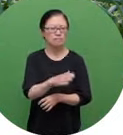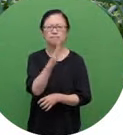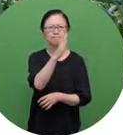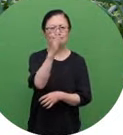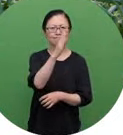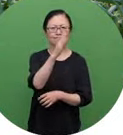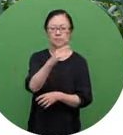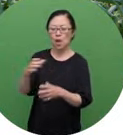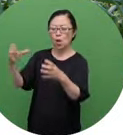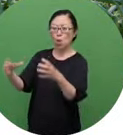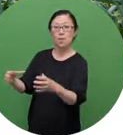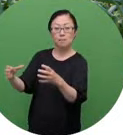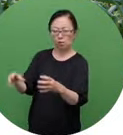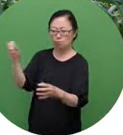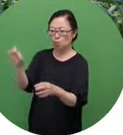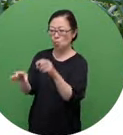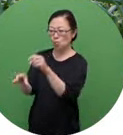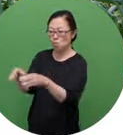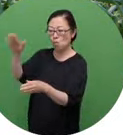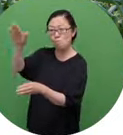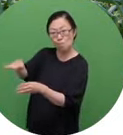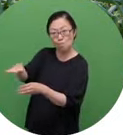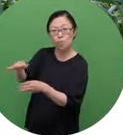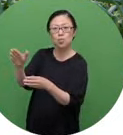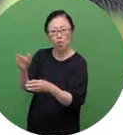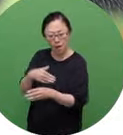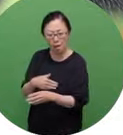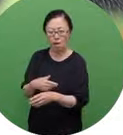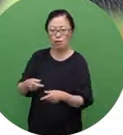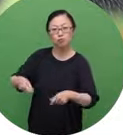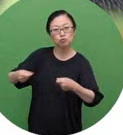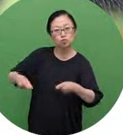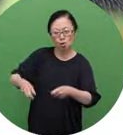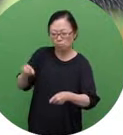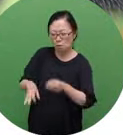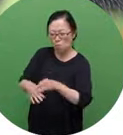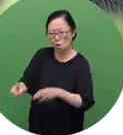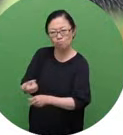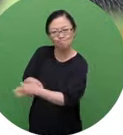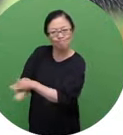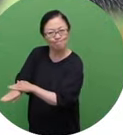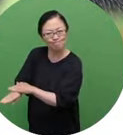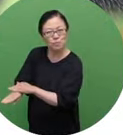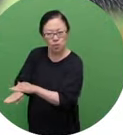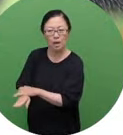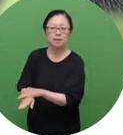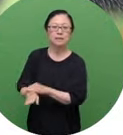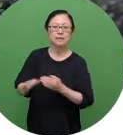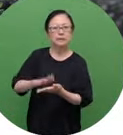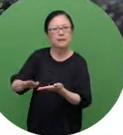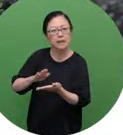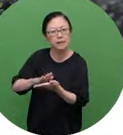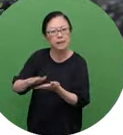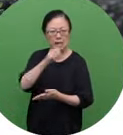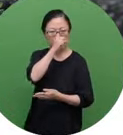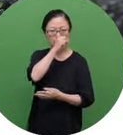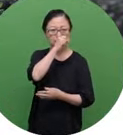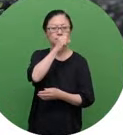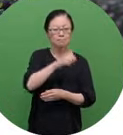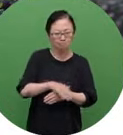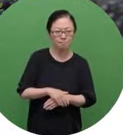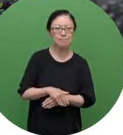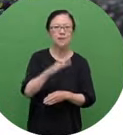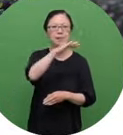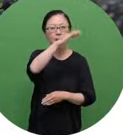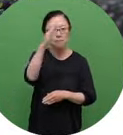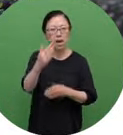のも適切に行ってほしいなというのを思います。山の中はやっぱり動物の住処になりますね。クマももちろん